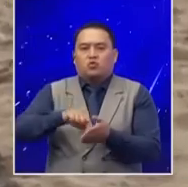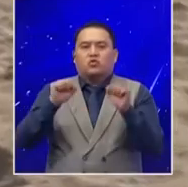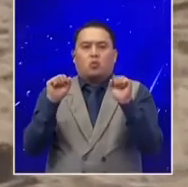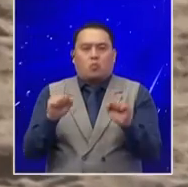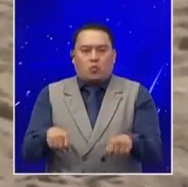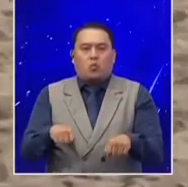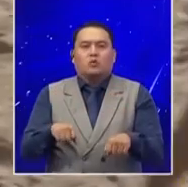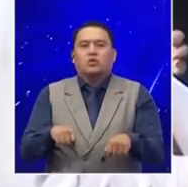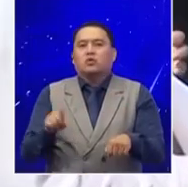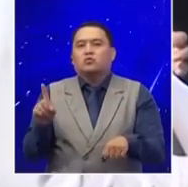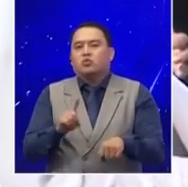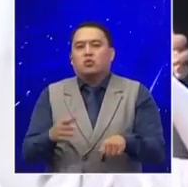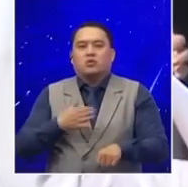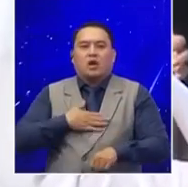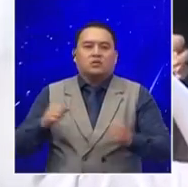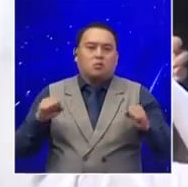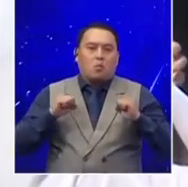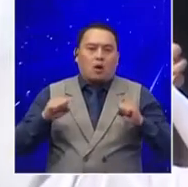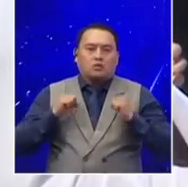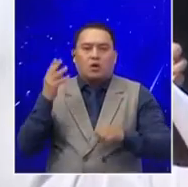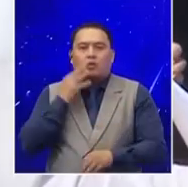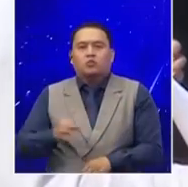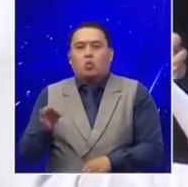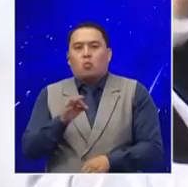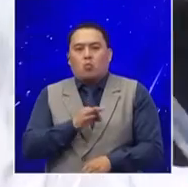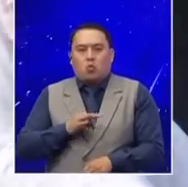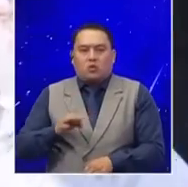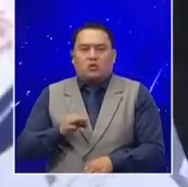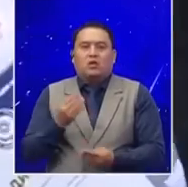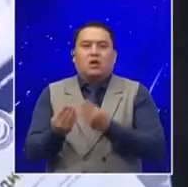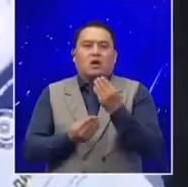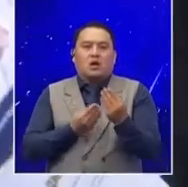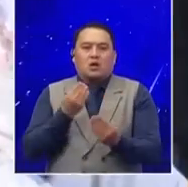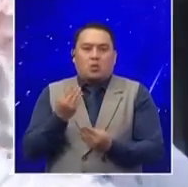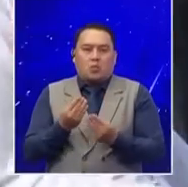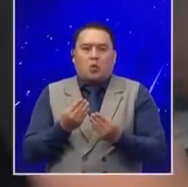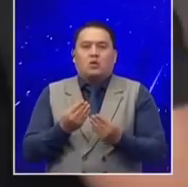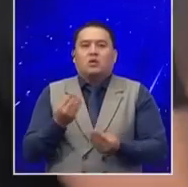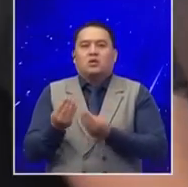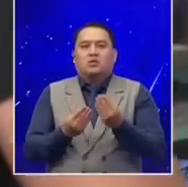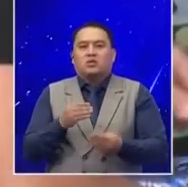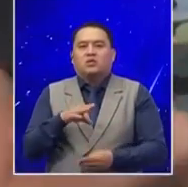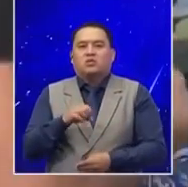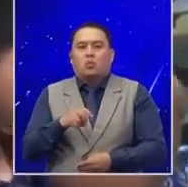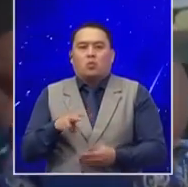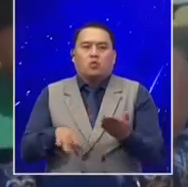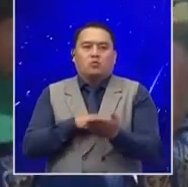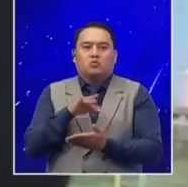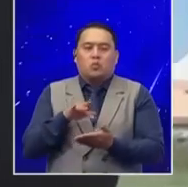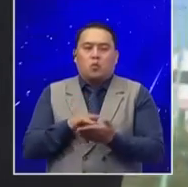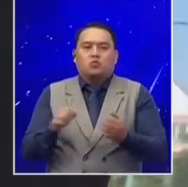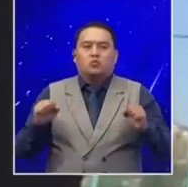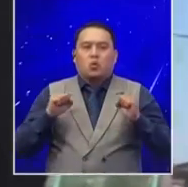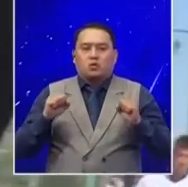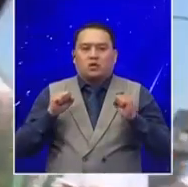Важно отметить, что все наши спортсмены из Алматинской области и играют они под эгидой СТЮ США по игровым видам